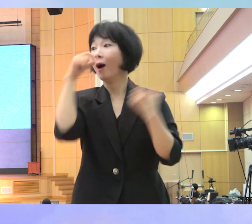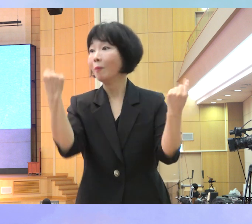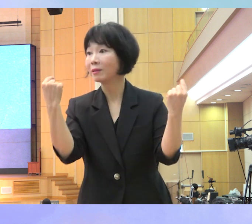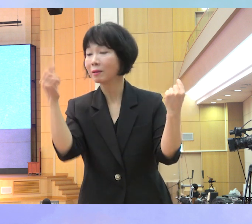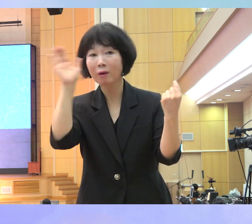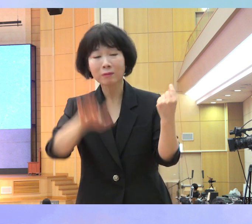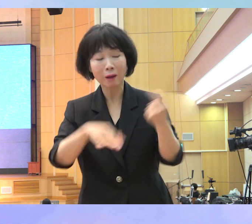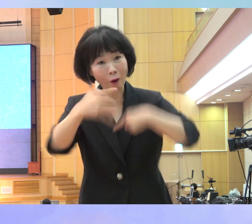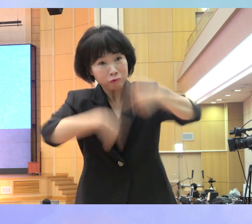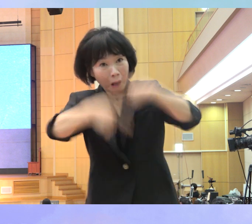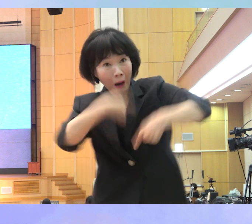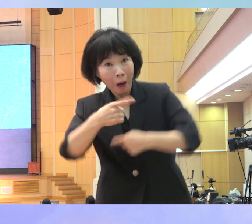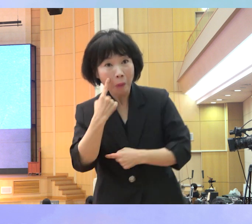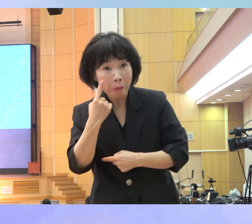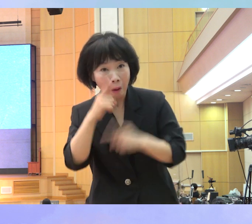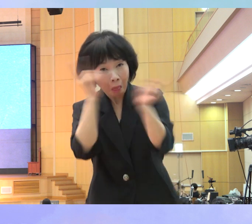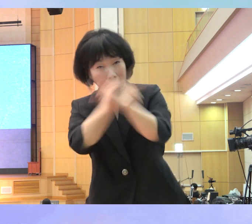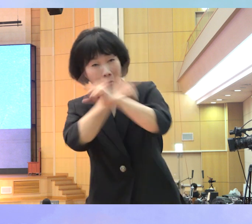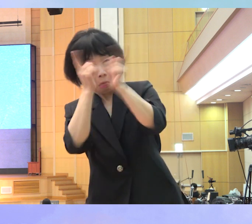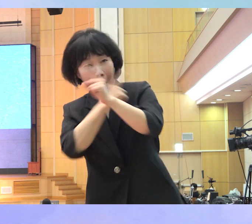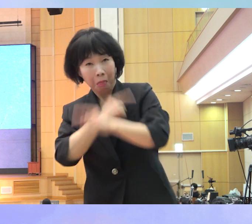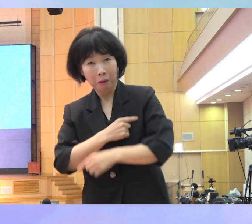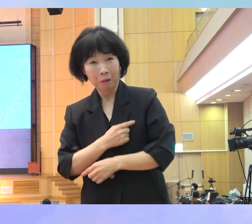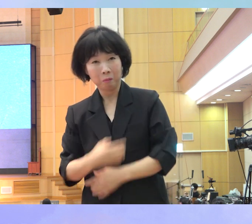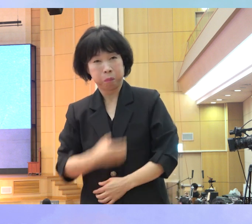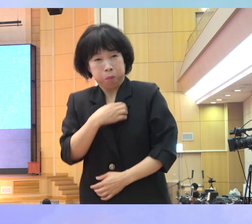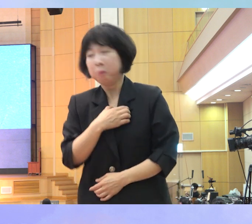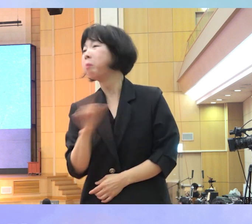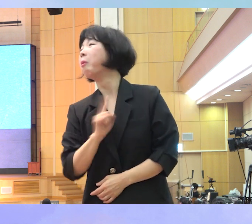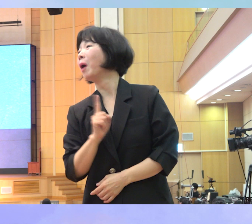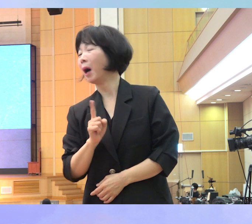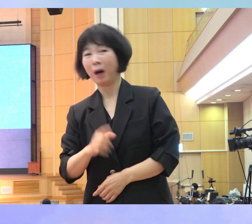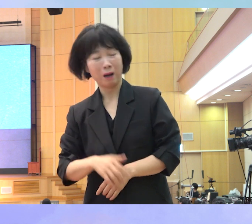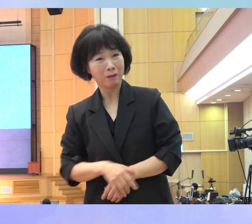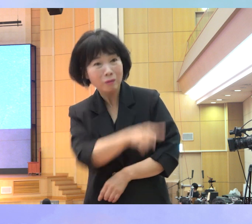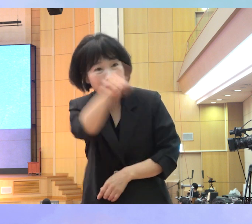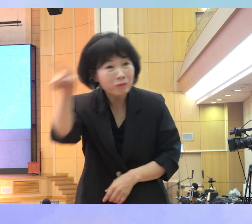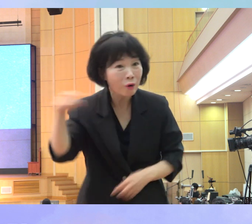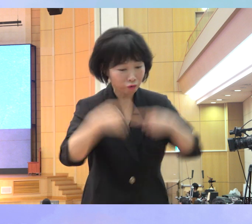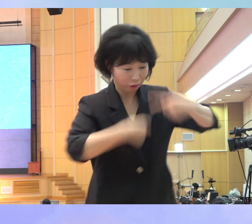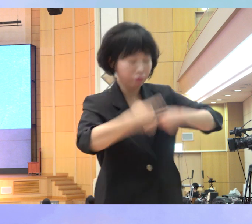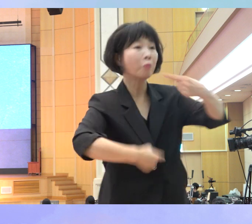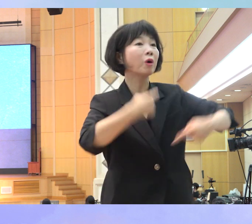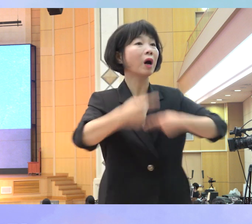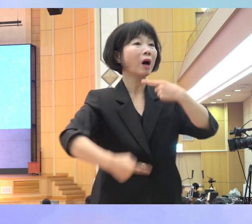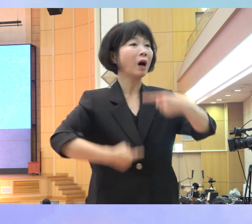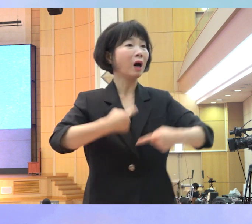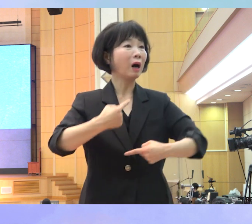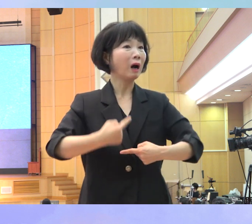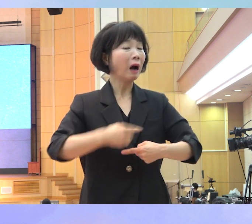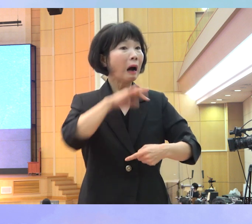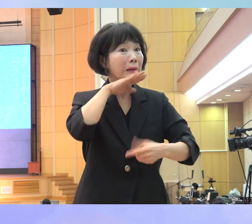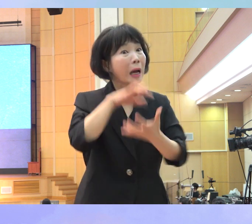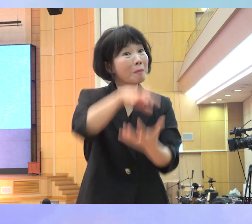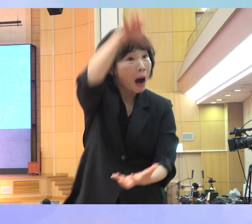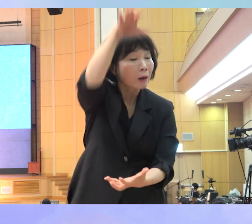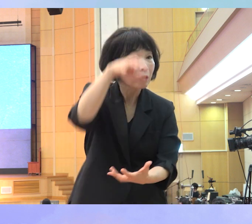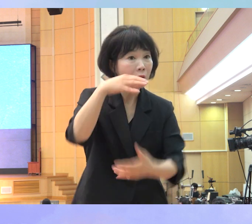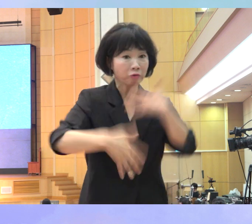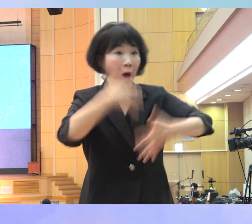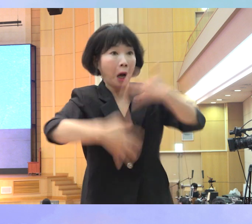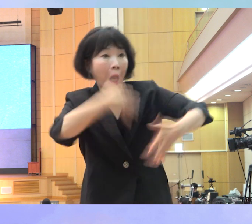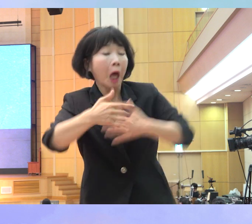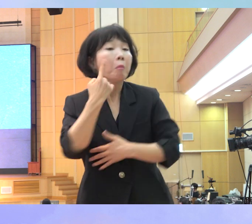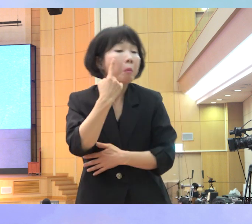아직도 미성숙한 언어. 여러분, 어린아이와 같다는 게 뭐예요? 성숙하지 못했다는 거예요. 성숙하지